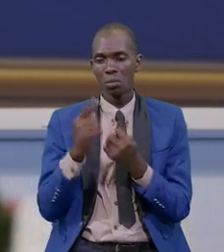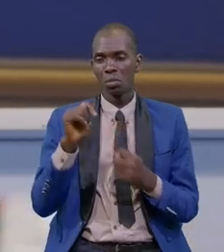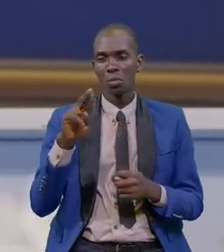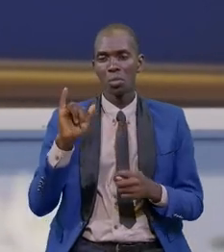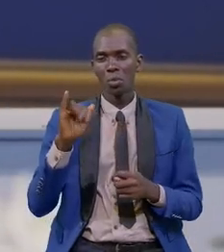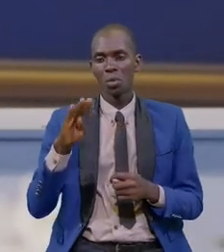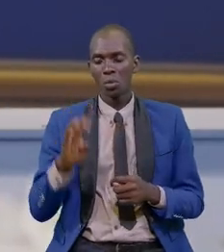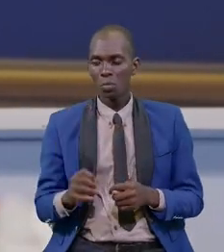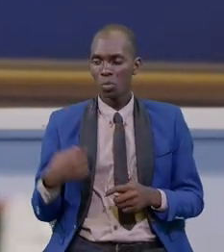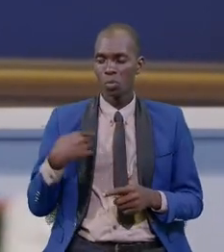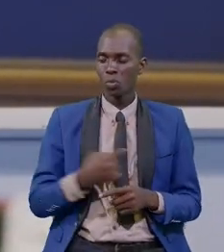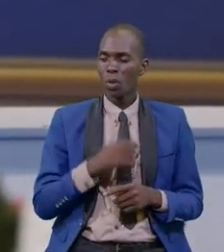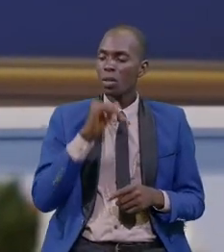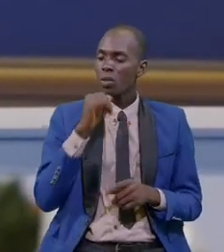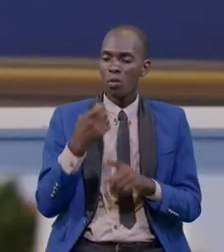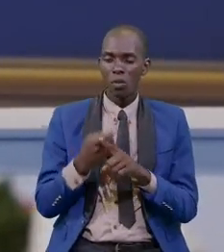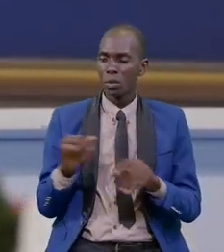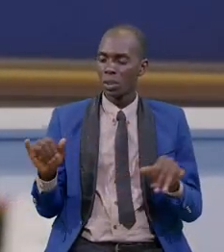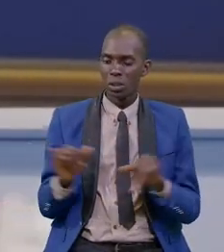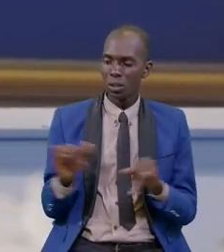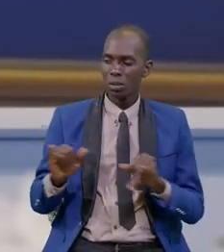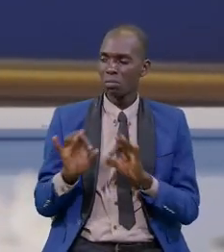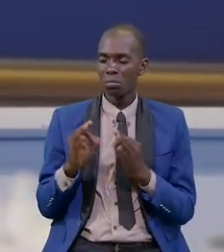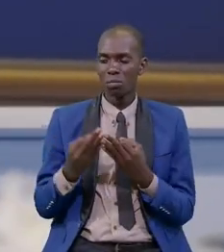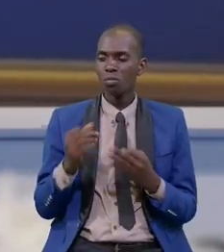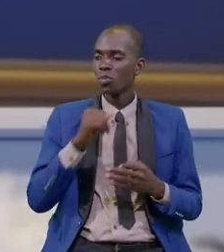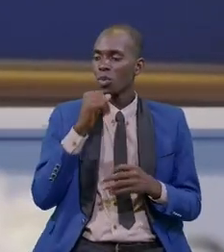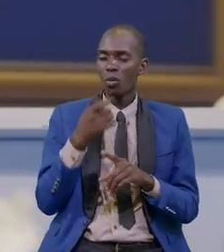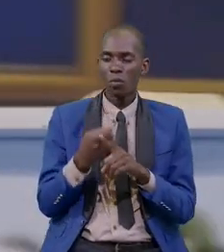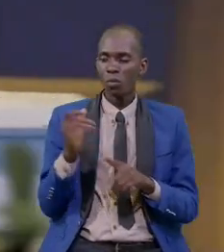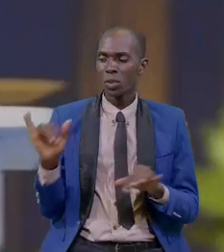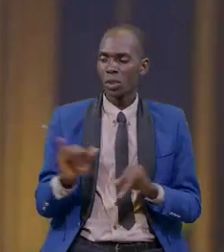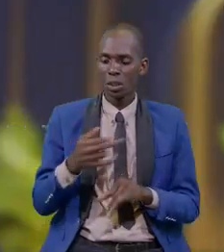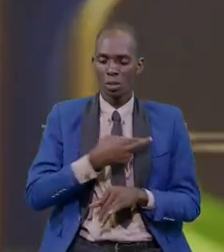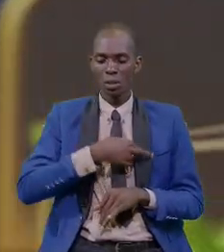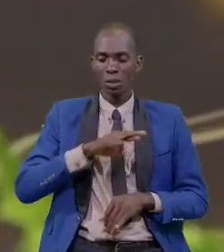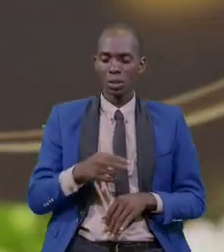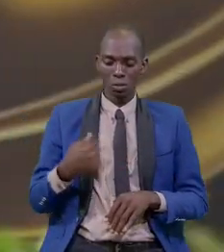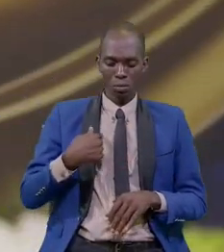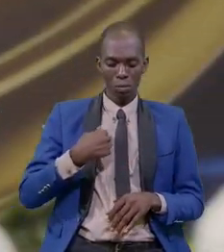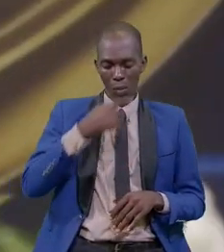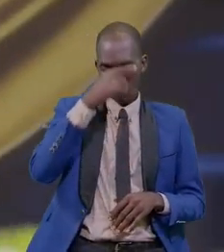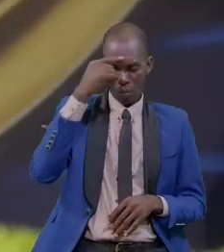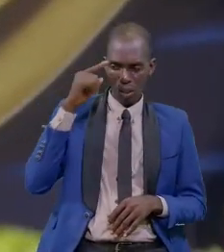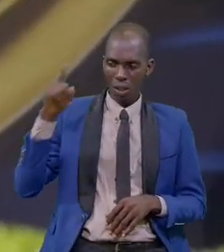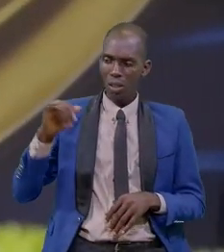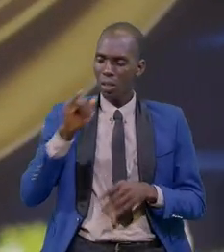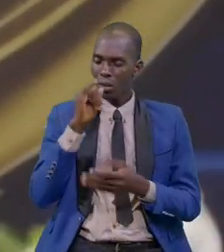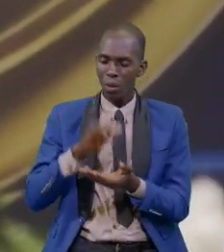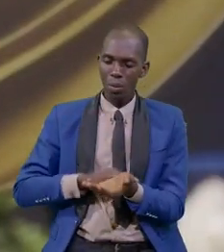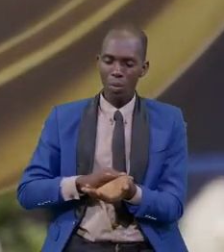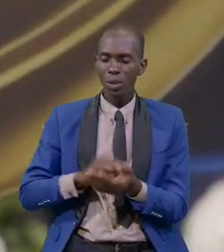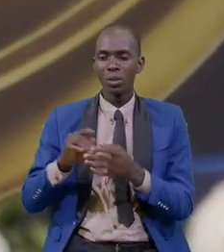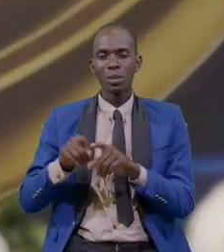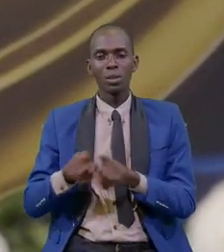aux marques qui sont les cicatrices de son visage, qui démontrent qu'il vient d'ici, vient de là-bas. L'homme n'a pas regardé à quoi que ce soit, à tous